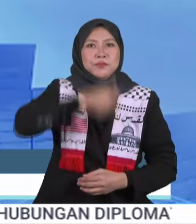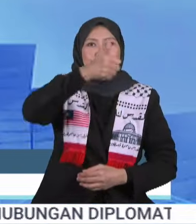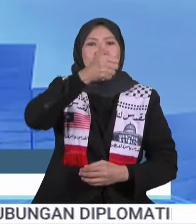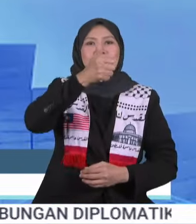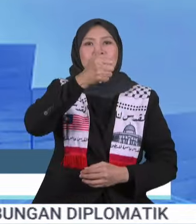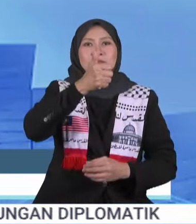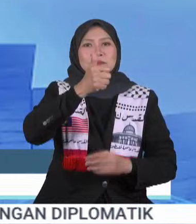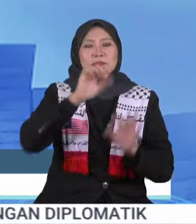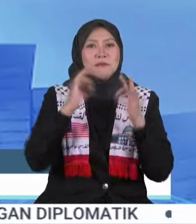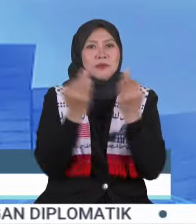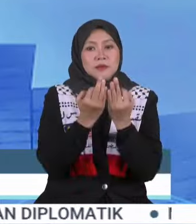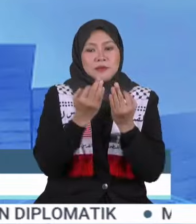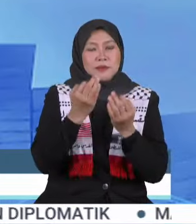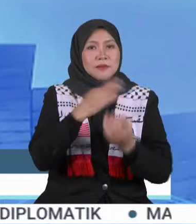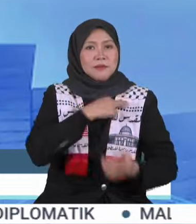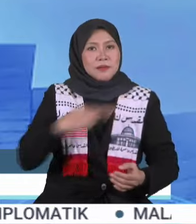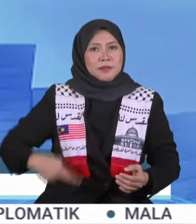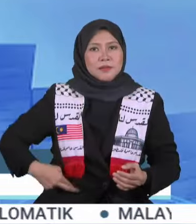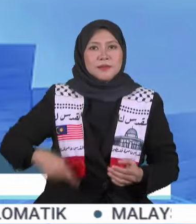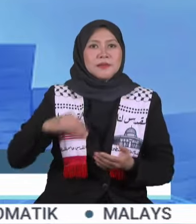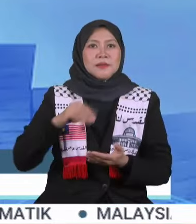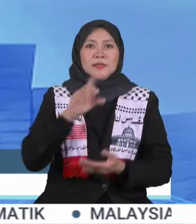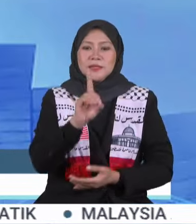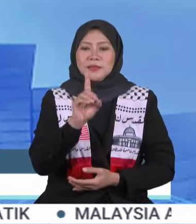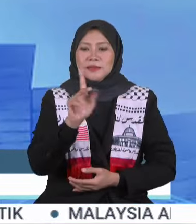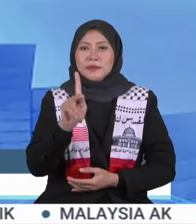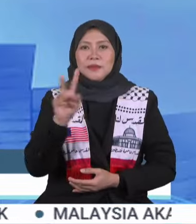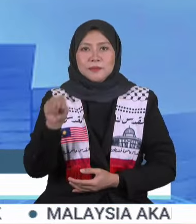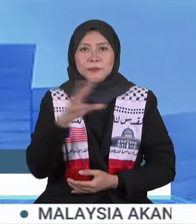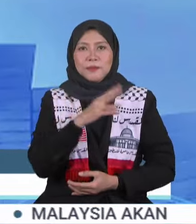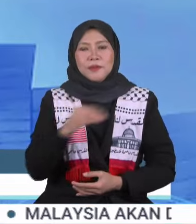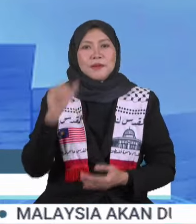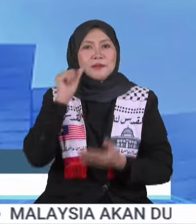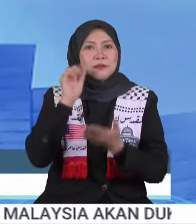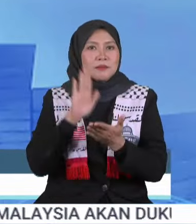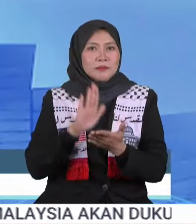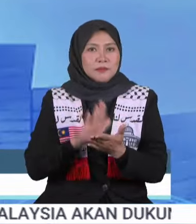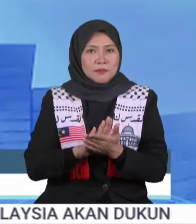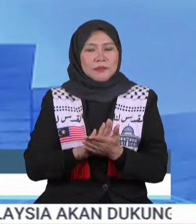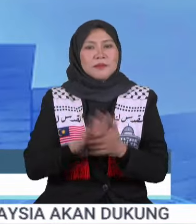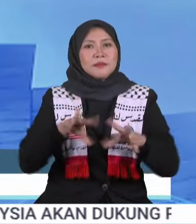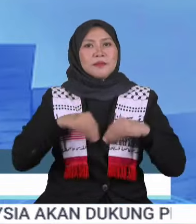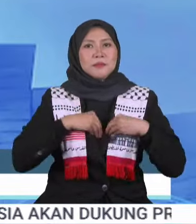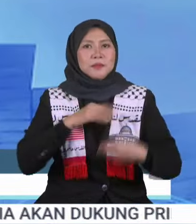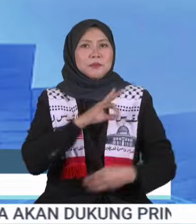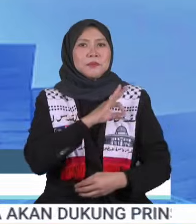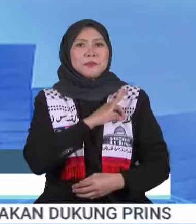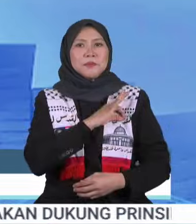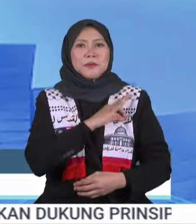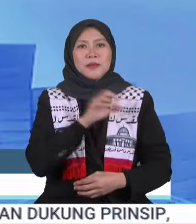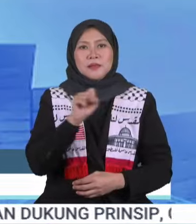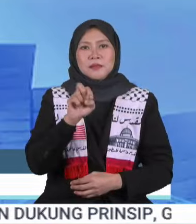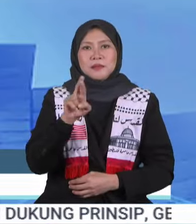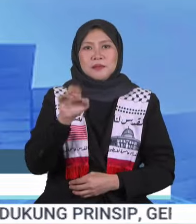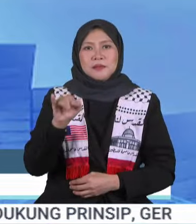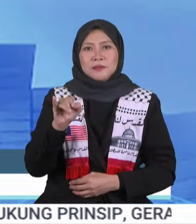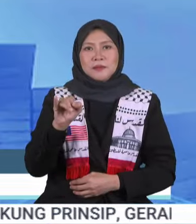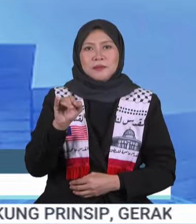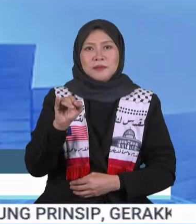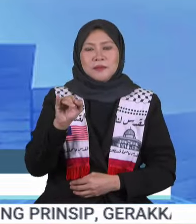Utama Kerabat Diraja Malaysia DKM, manakala Raja Permaisuri Agong menerima darjah Utama Seri Mahkota